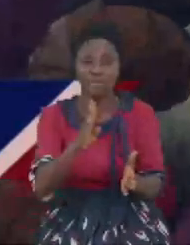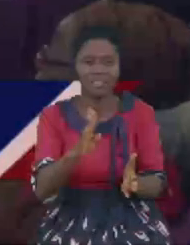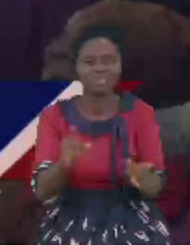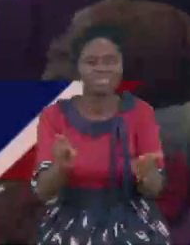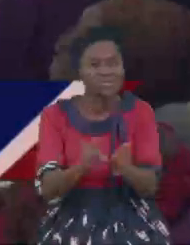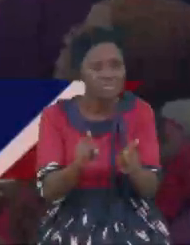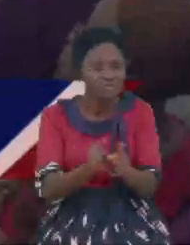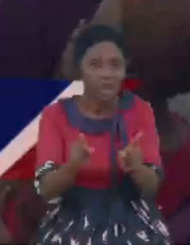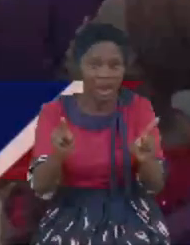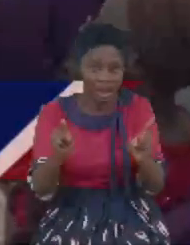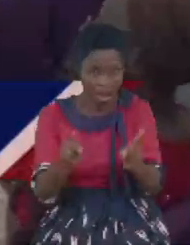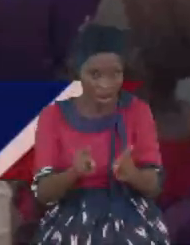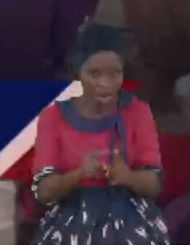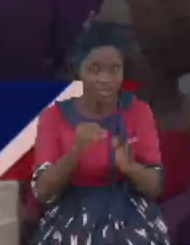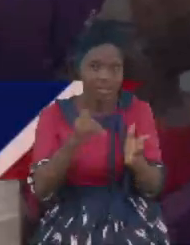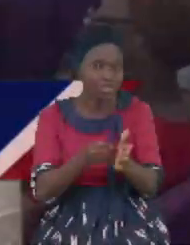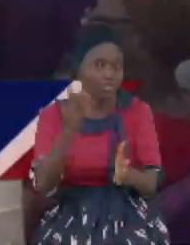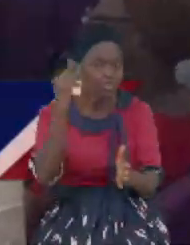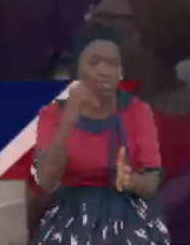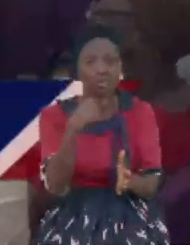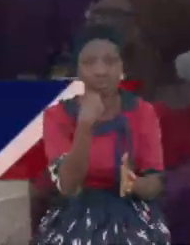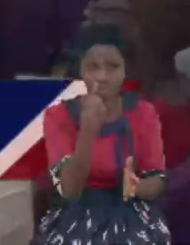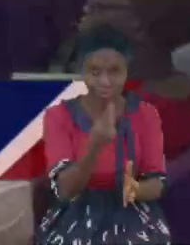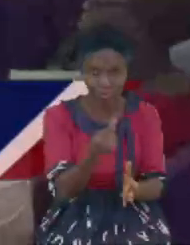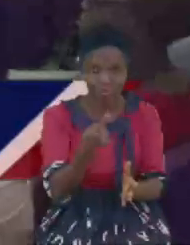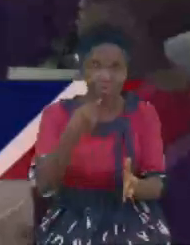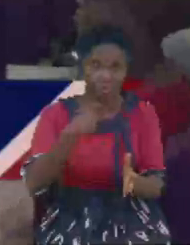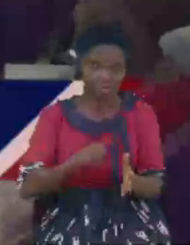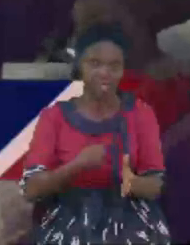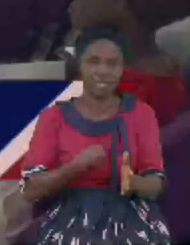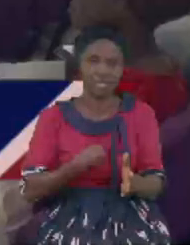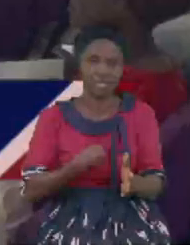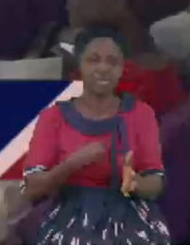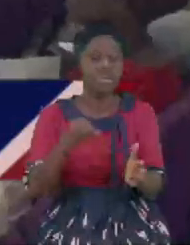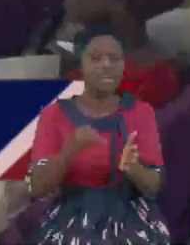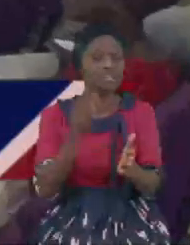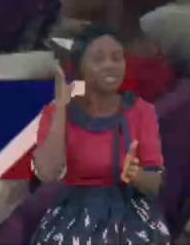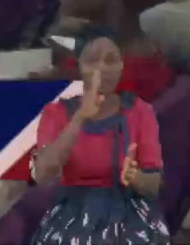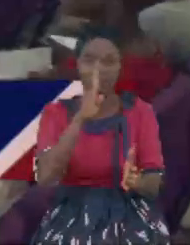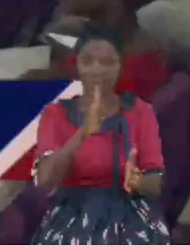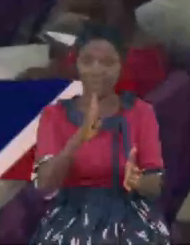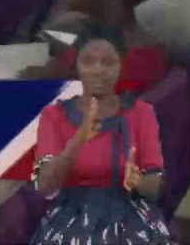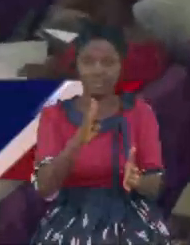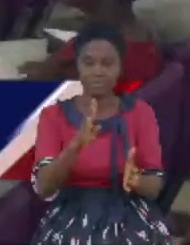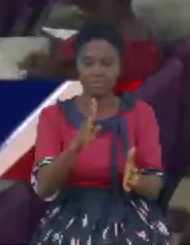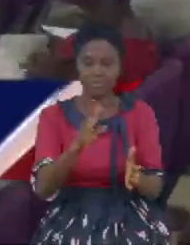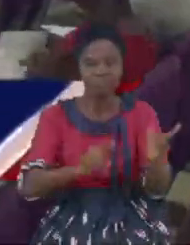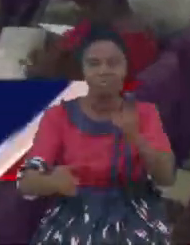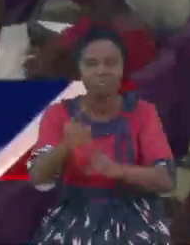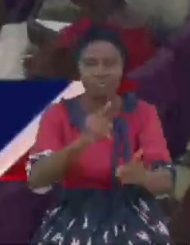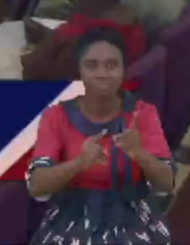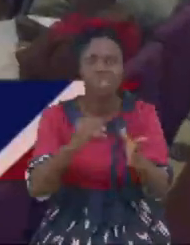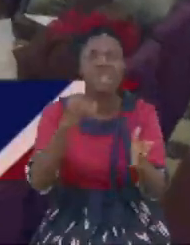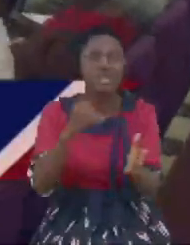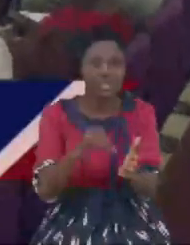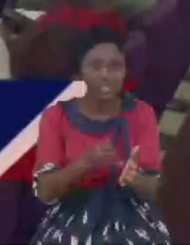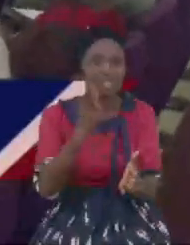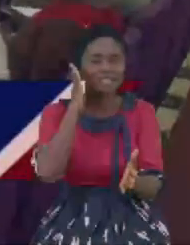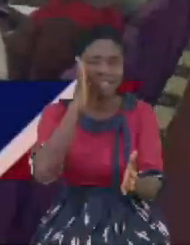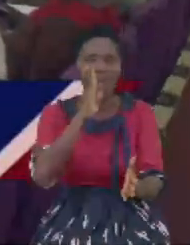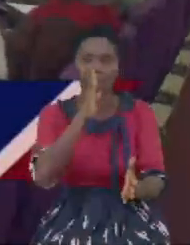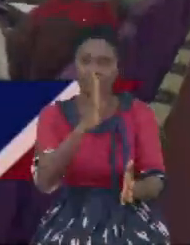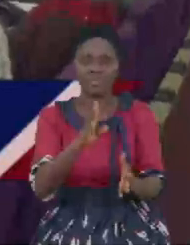qu'il en sera, comme il m'a été dit, et qu'il en sera. Je n'ai pas entendu